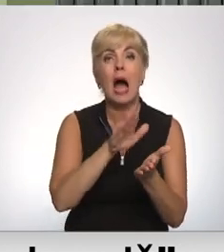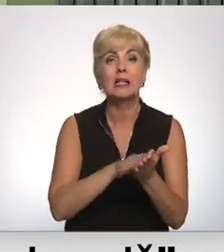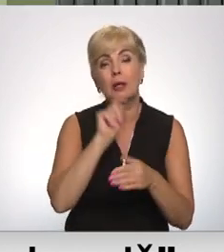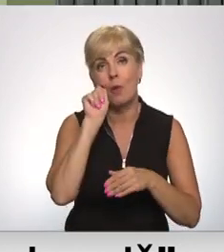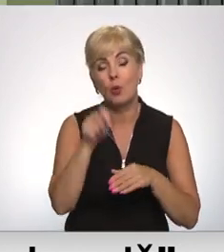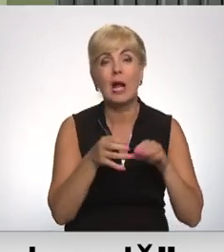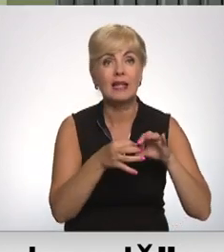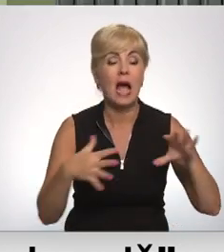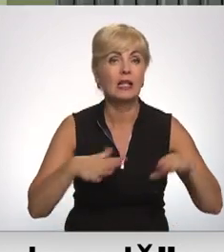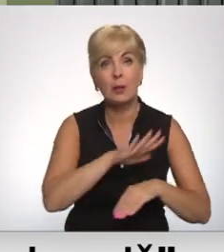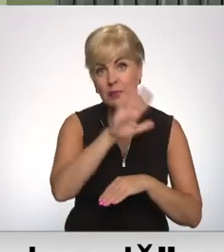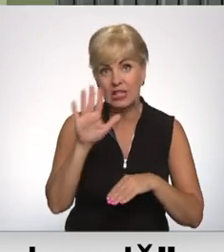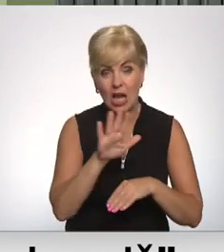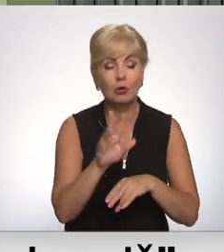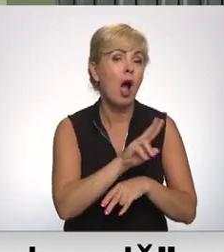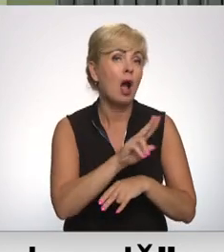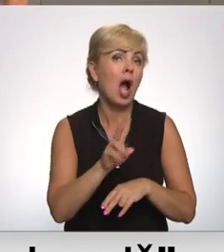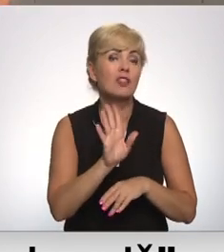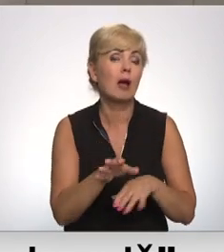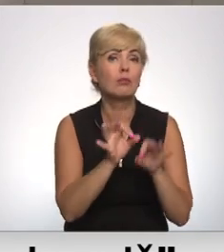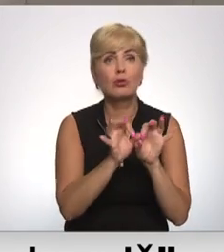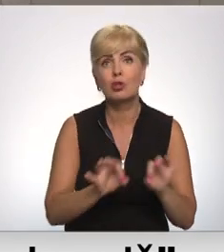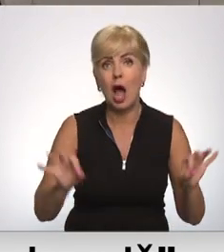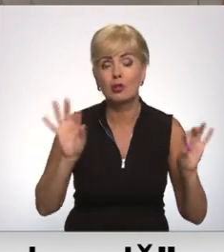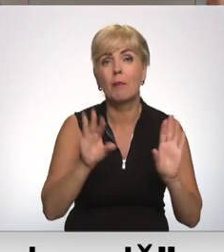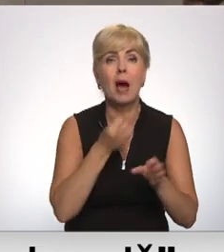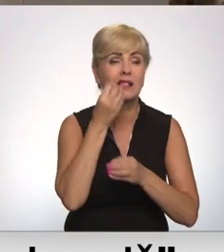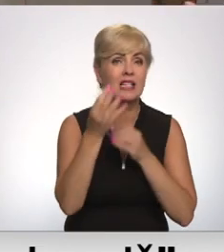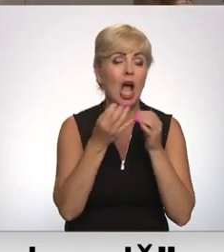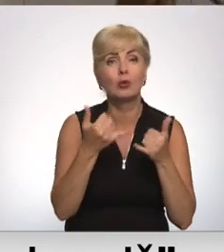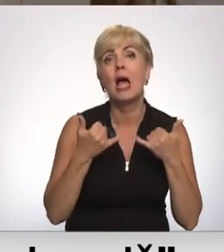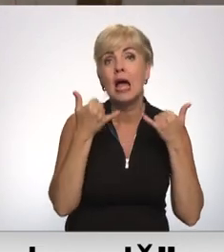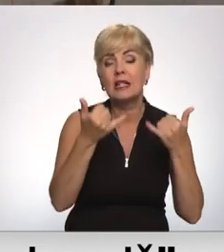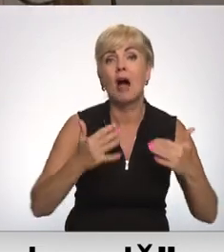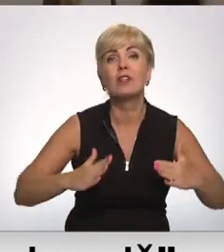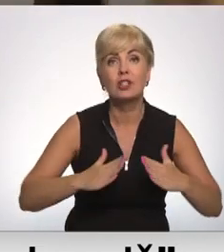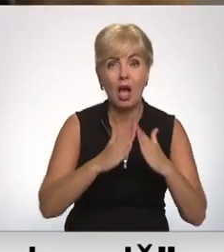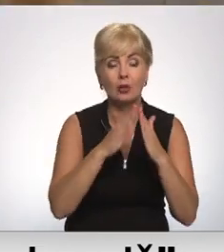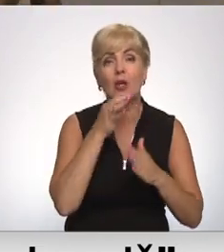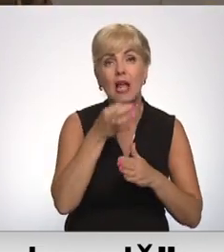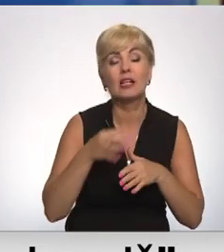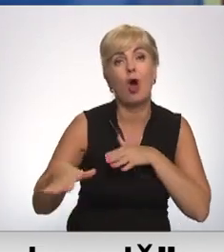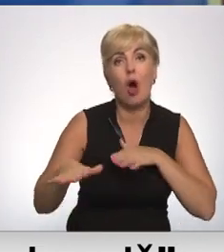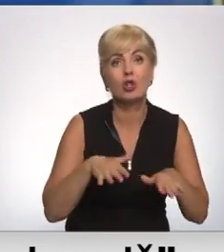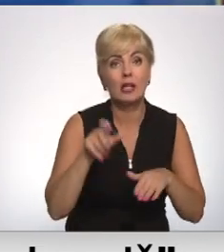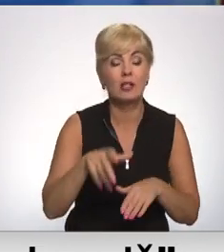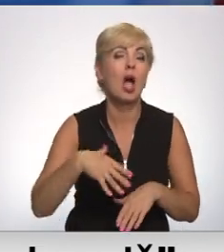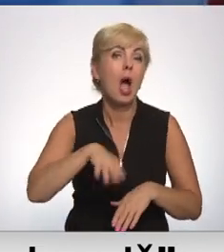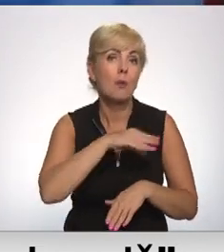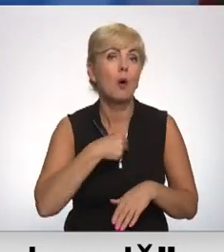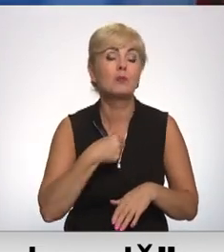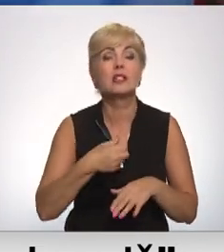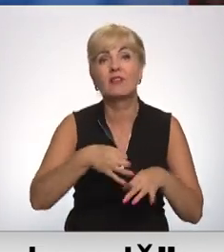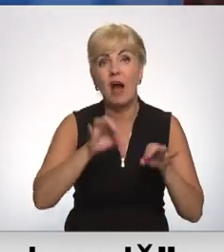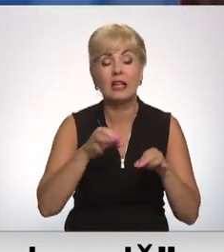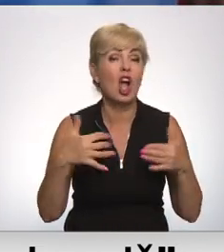Ukraiņas neatkarības dienu un kas gan varbūt skaistāks par ziedu dāvāšanu svētkos, teica organizatori. Mums tas ir svarīgi, tāpēc ka karš